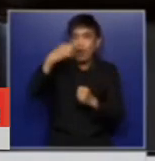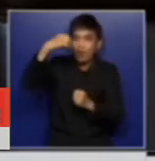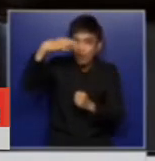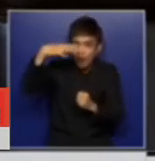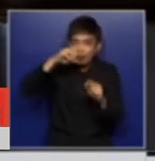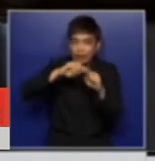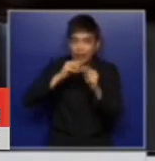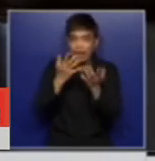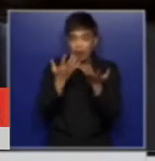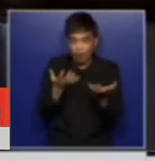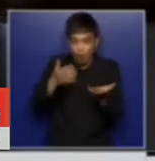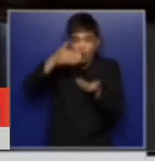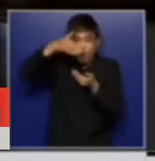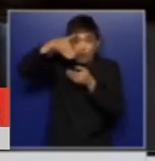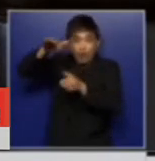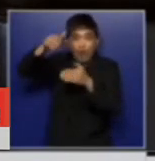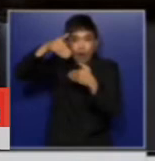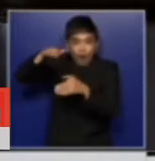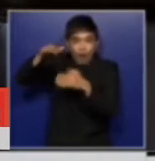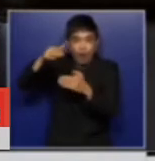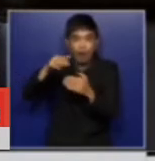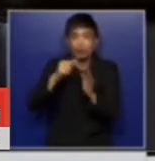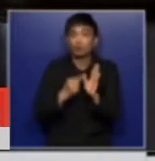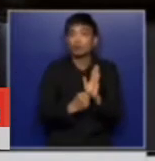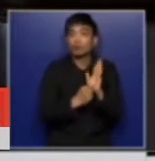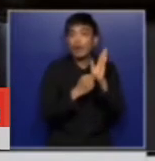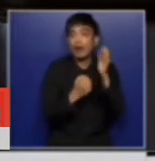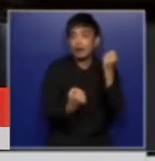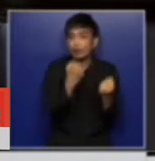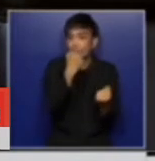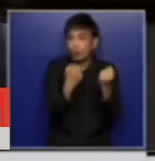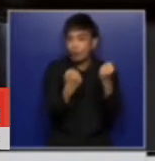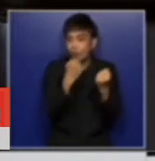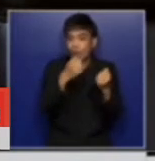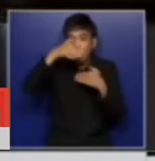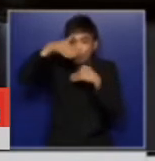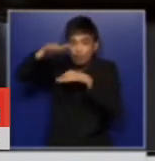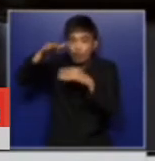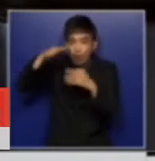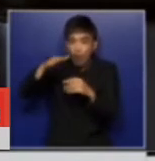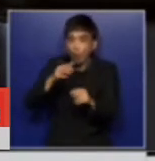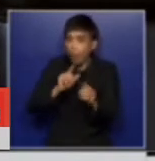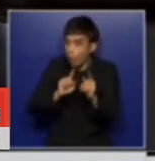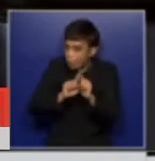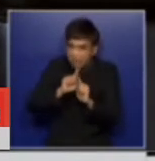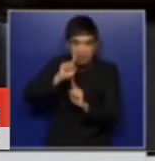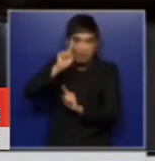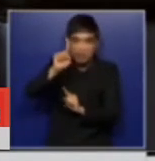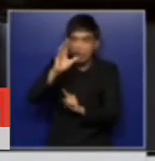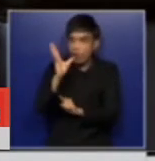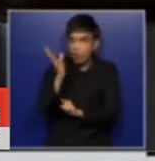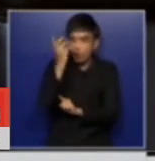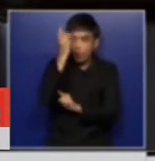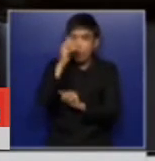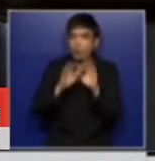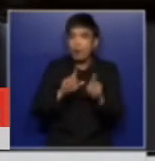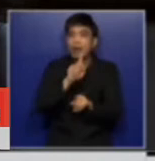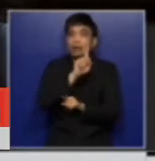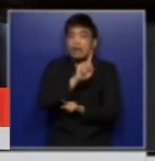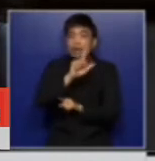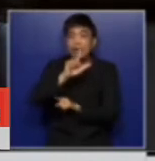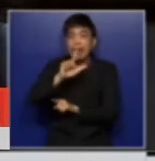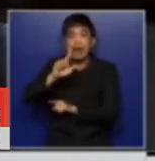กเฉพาะมูลค่าส่งออกของรถยนต์เนี่ยเป็นอันดับหนึ่งนะครับของประเทศคิดเป็นเม็ดเงินเนี่ยเกือบ1ล้านล้านบาทที